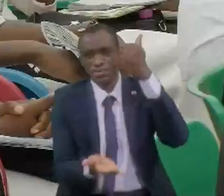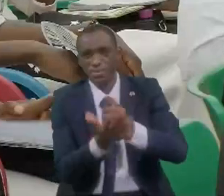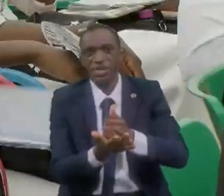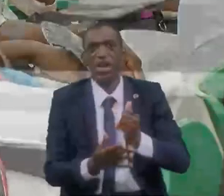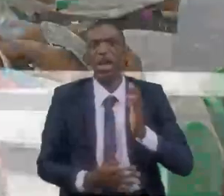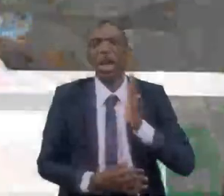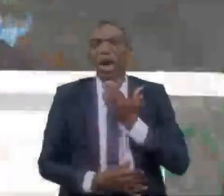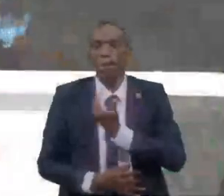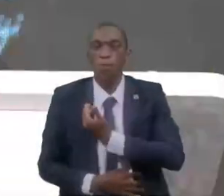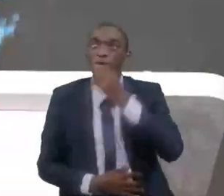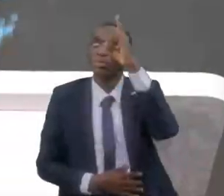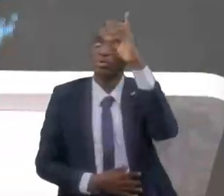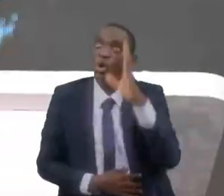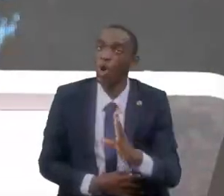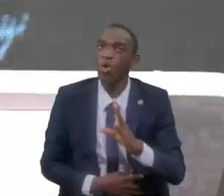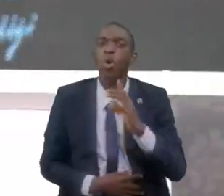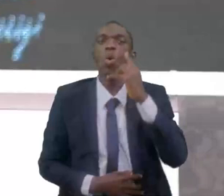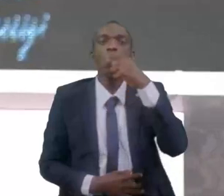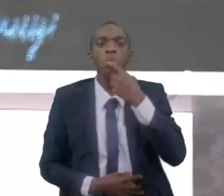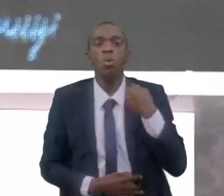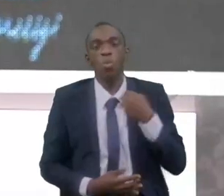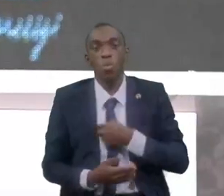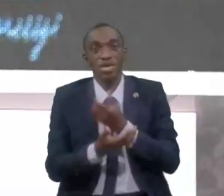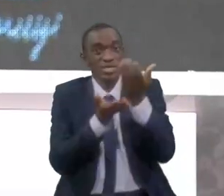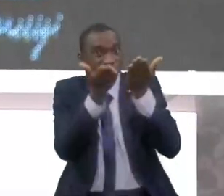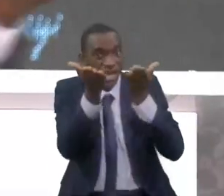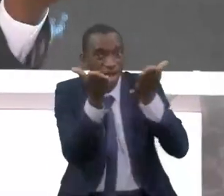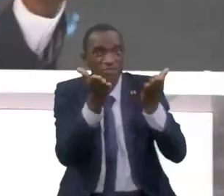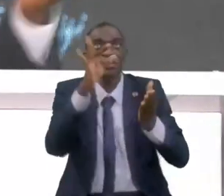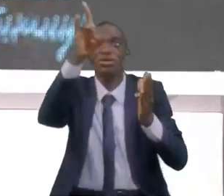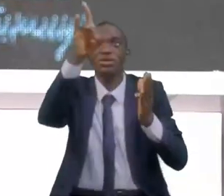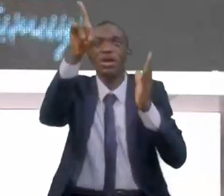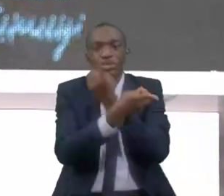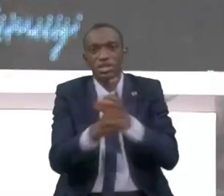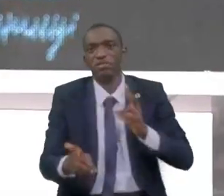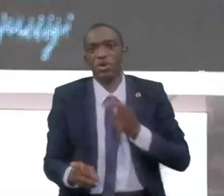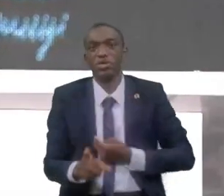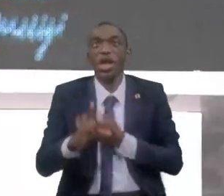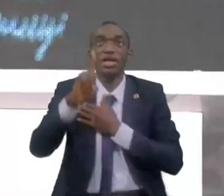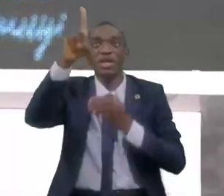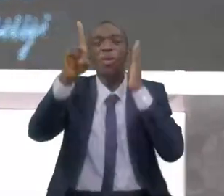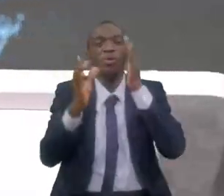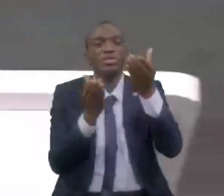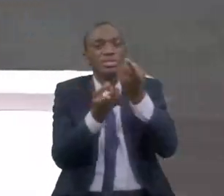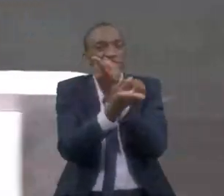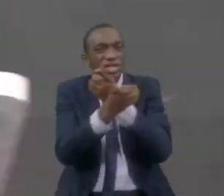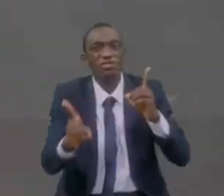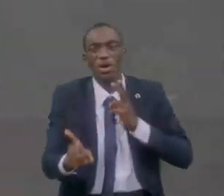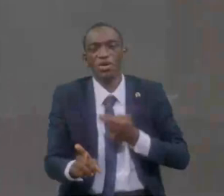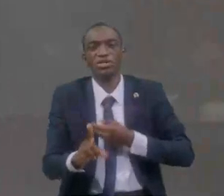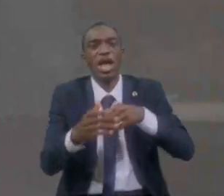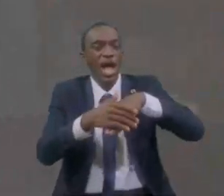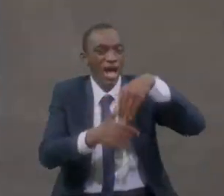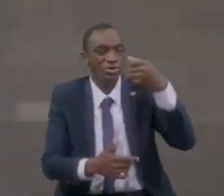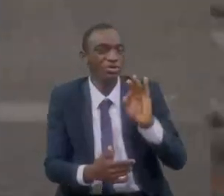Notre Dieu que nous servons va nous délivrer et va nous délivrer de ta